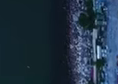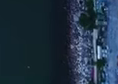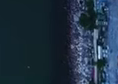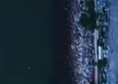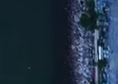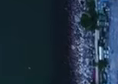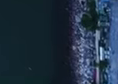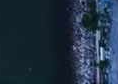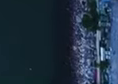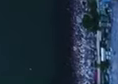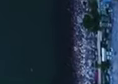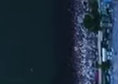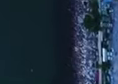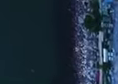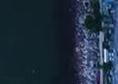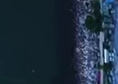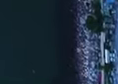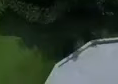hai hai